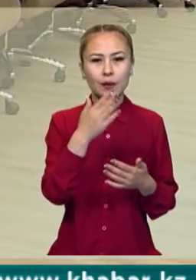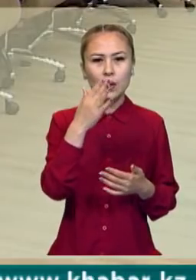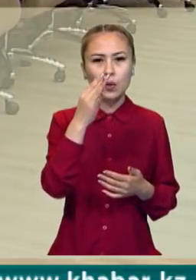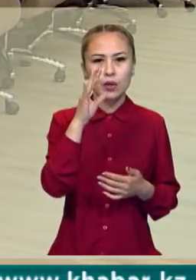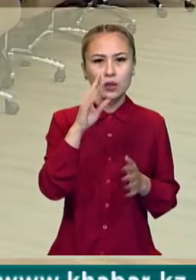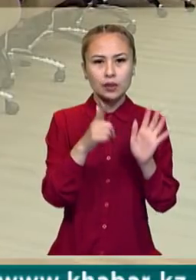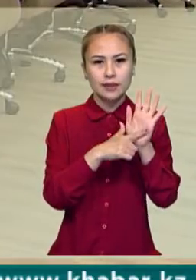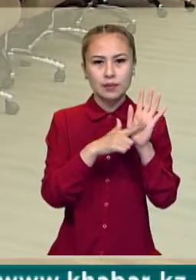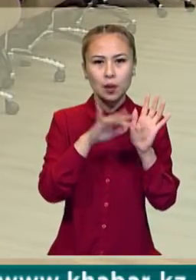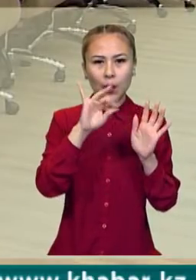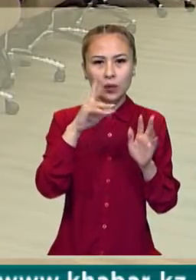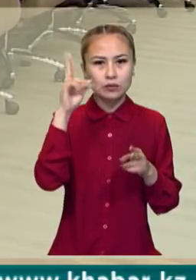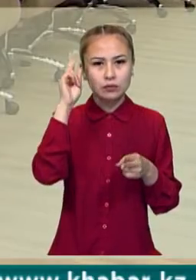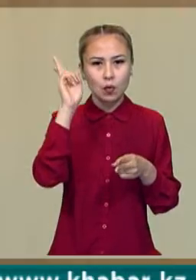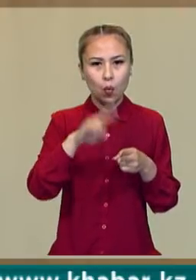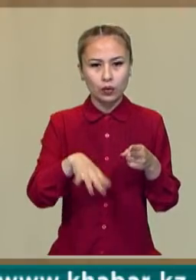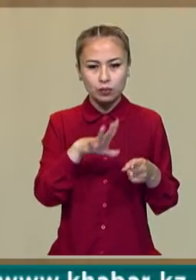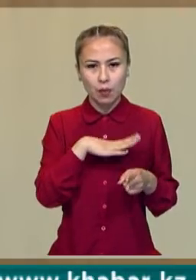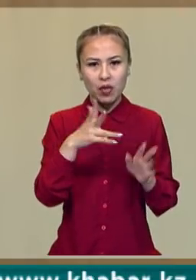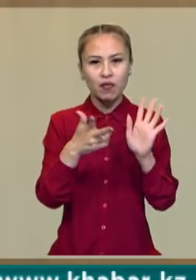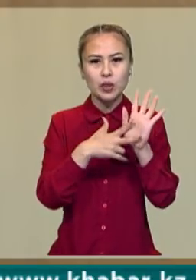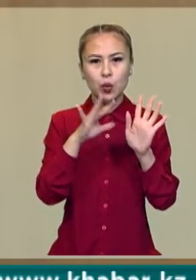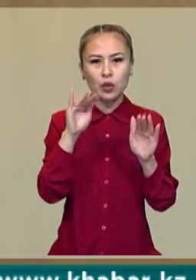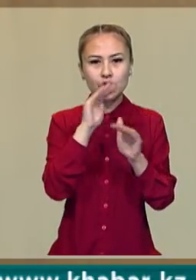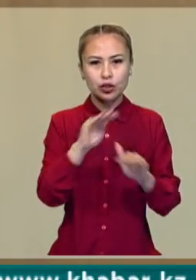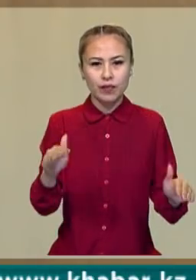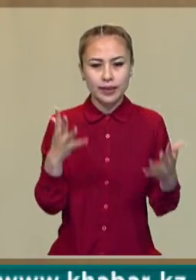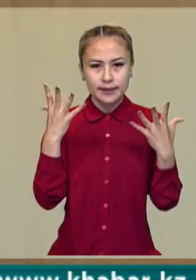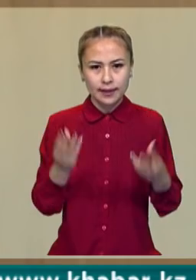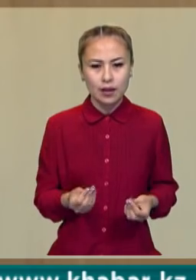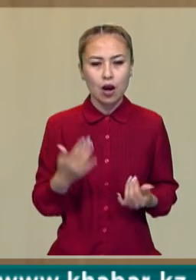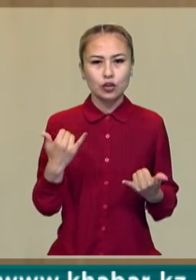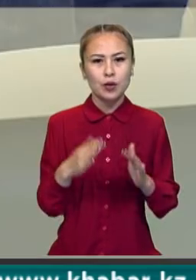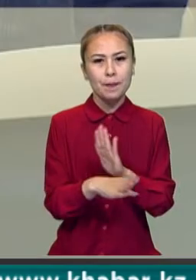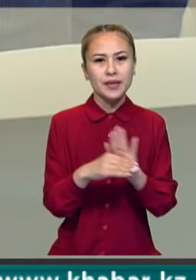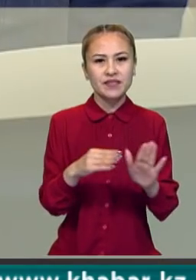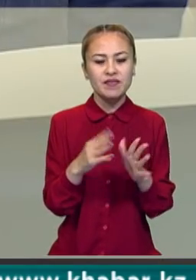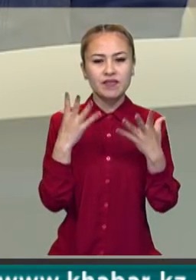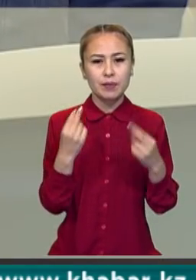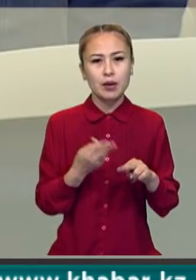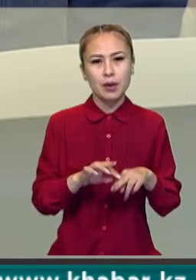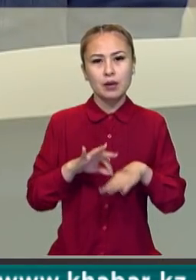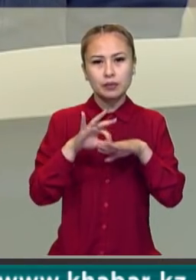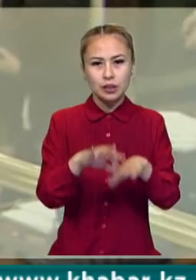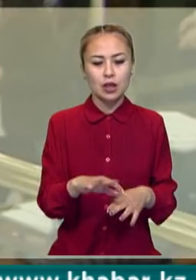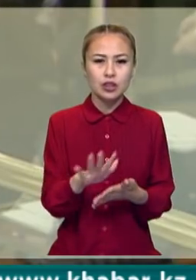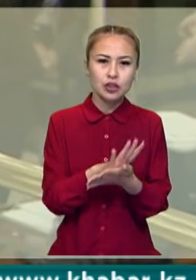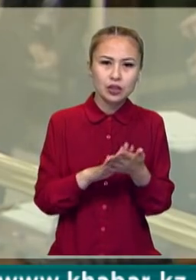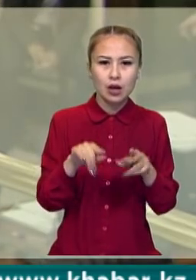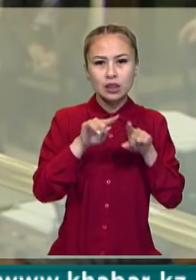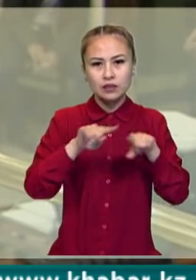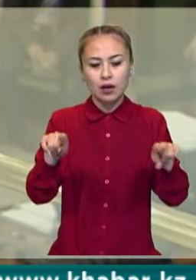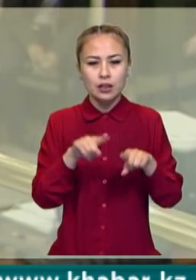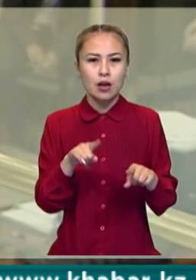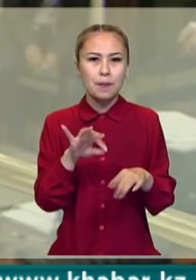күні аяқталған болатын, одан кейін тыныштық күні жарияланған еді. Ал бүгін президенттік сайлау өтіп жатыр. Сол себепті қандай да бір үгіт